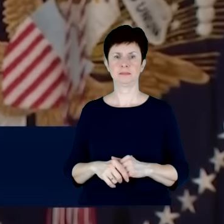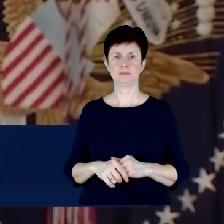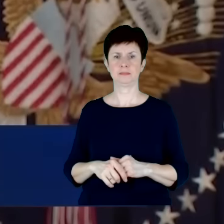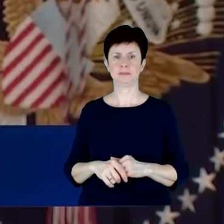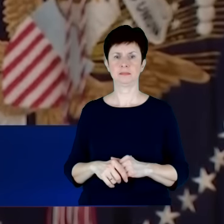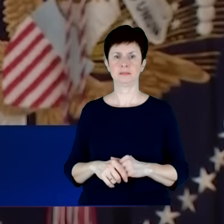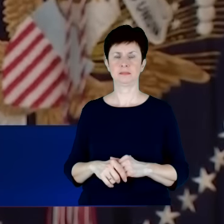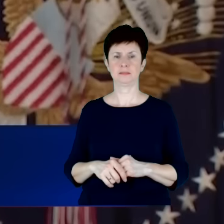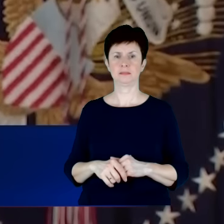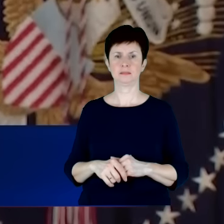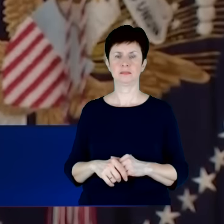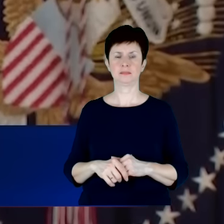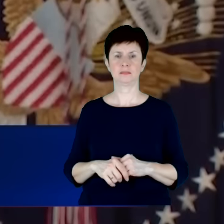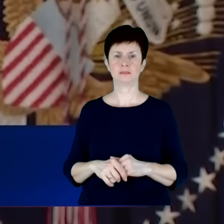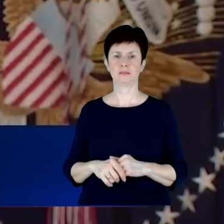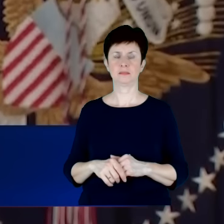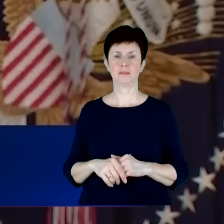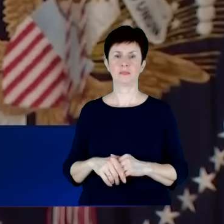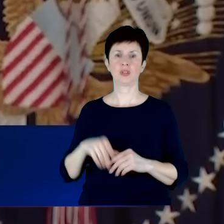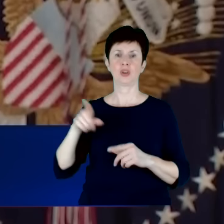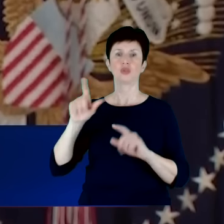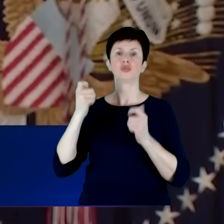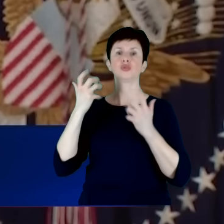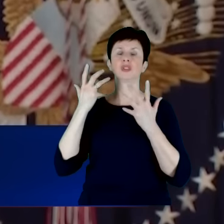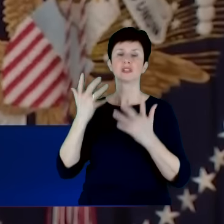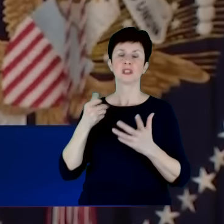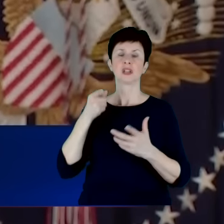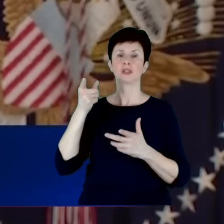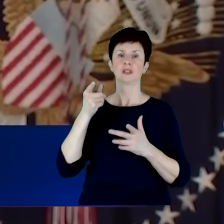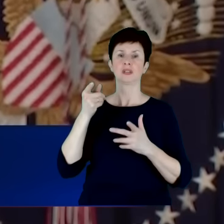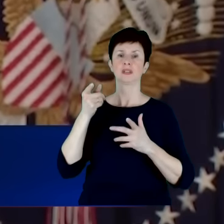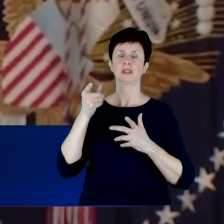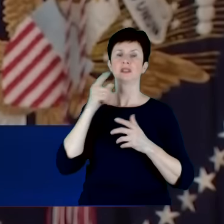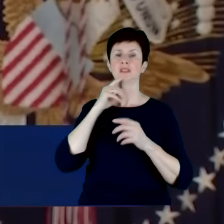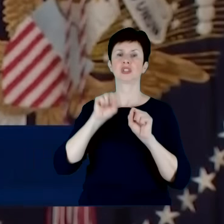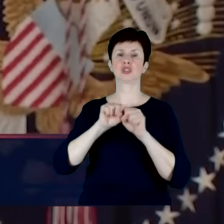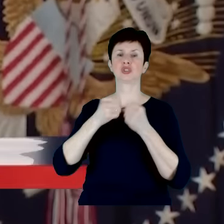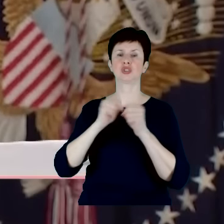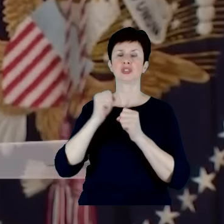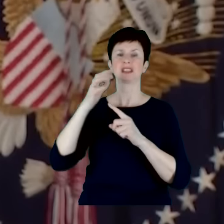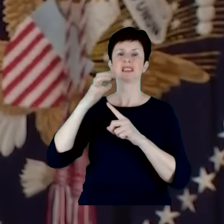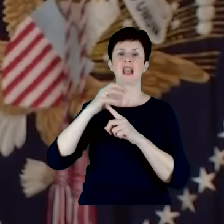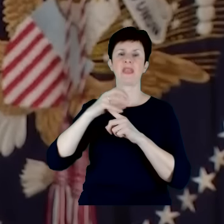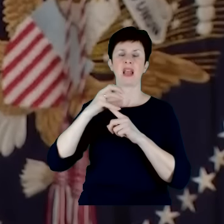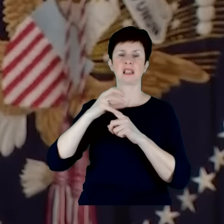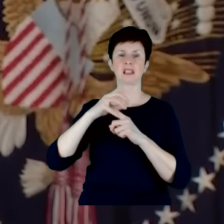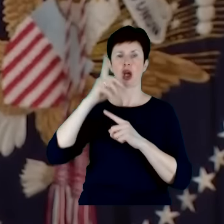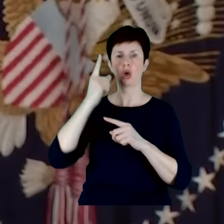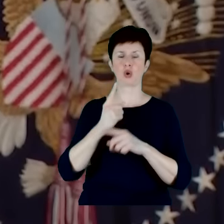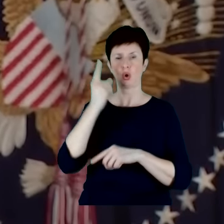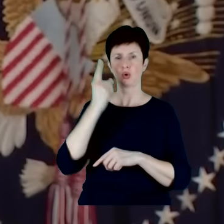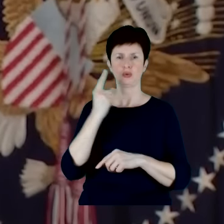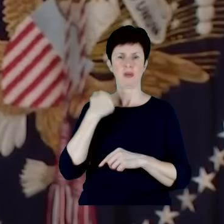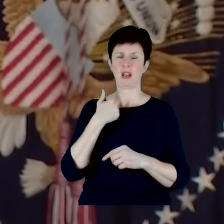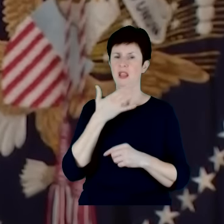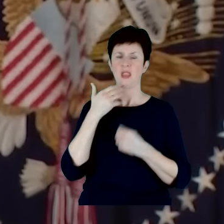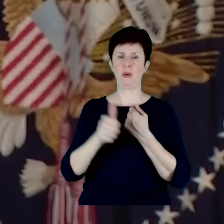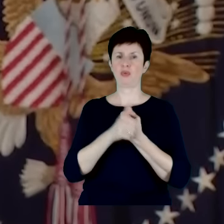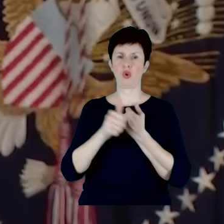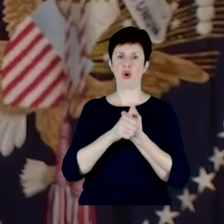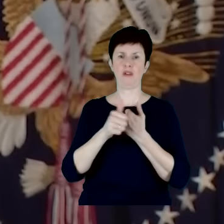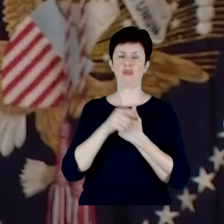To, co chcą zrobić, dotyczy potencjalnego niszczenia satelitów w kosmosie, ale nie ma dowodów na to, że zdecydowali się na